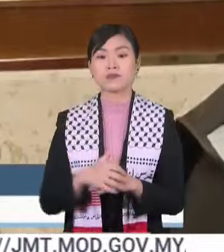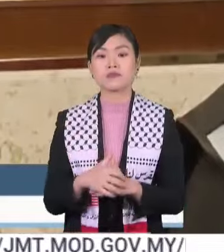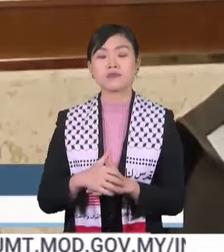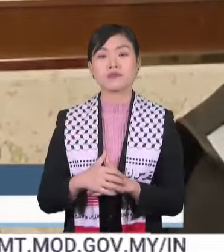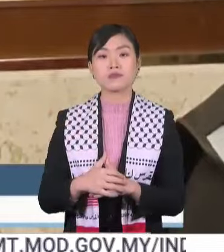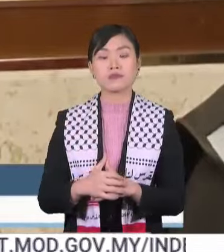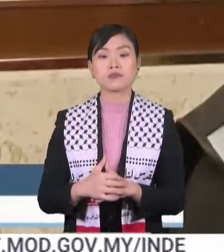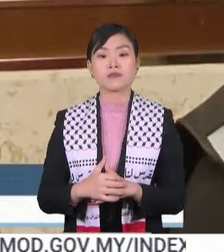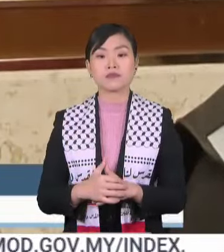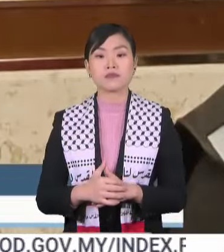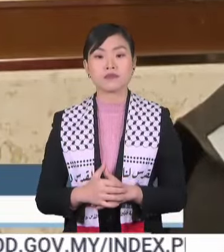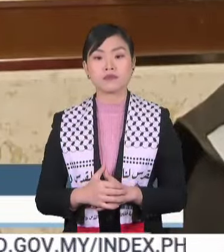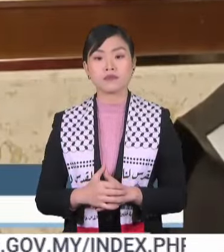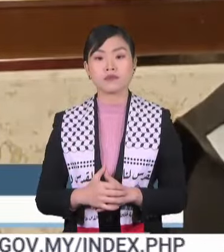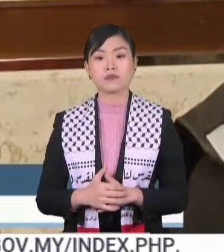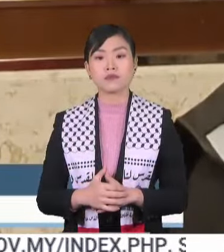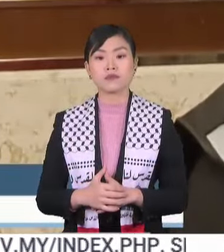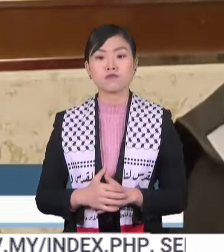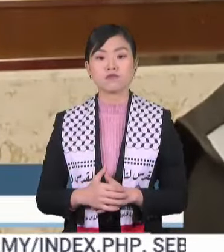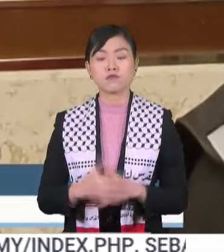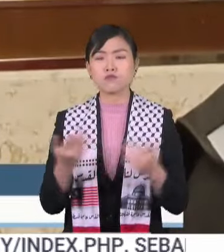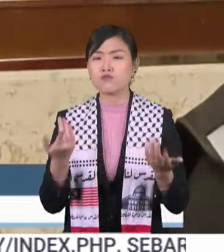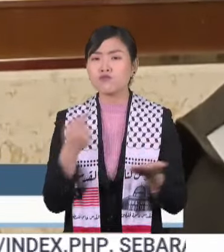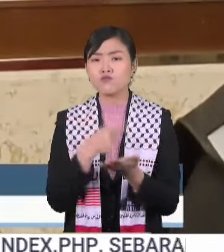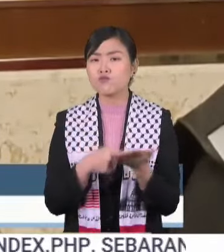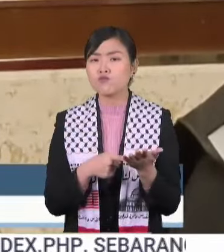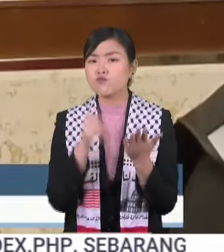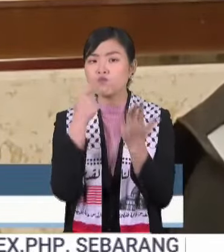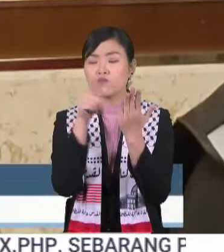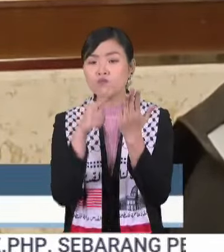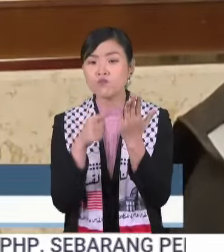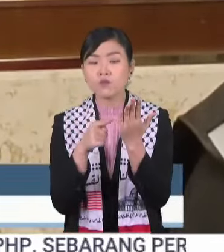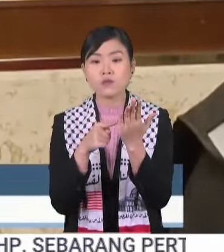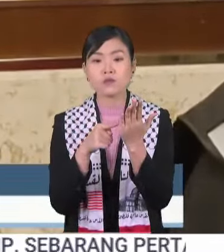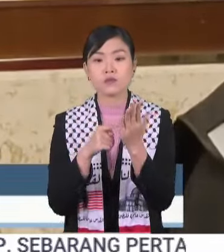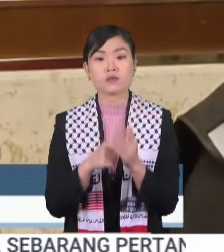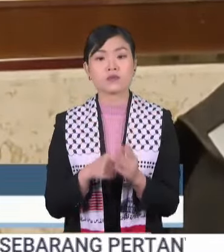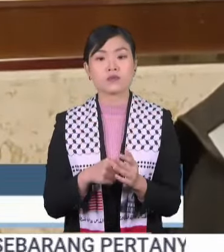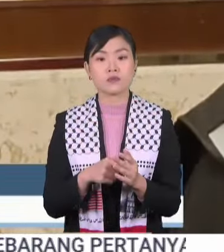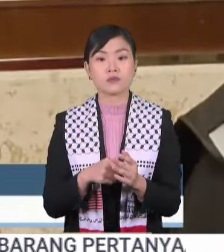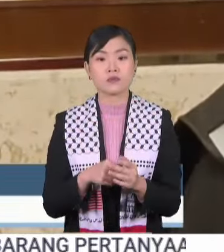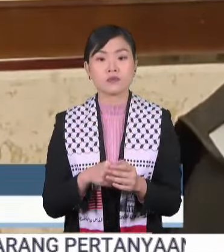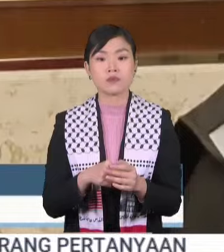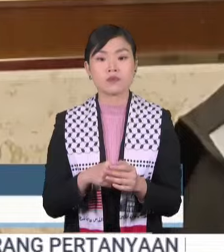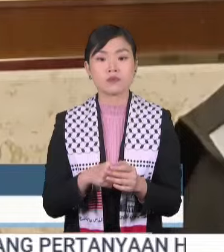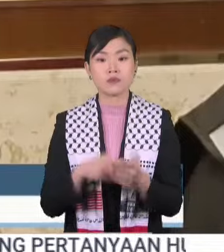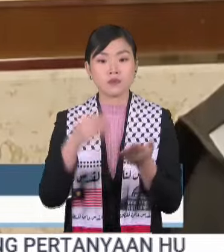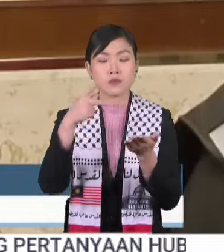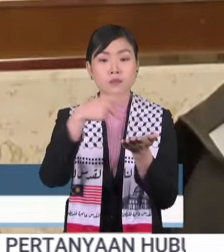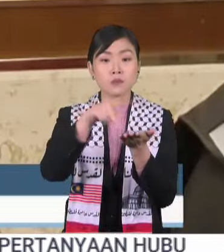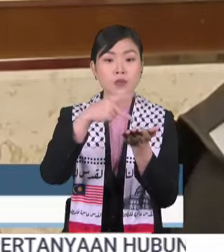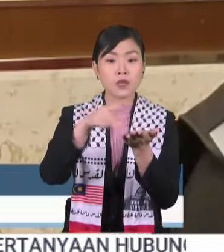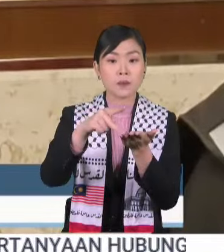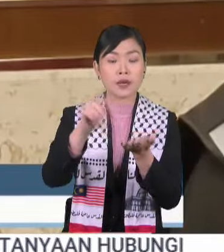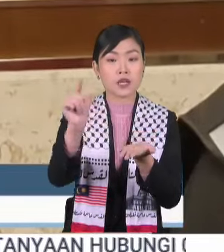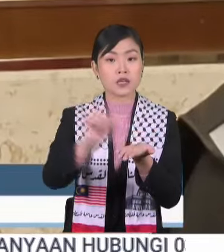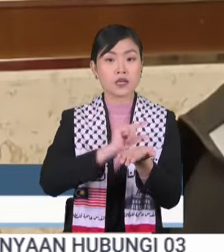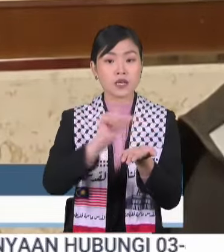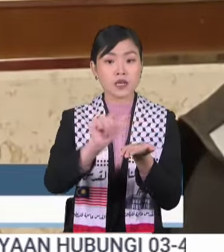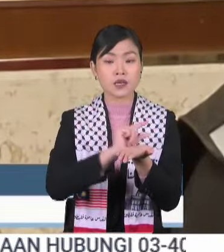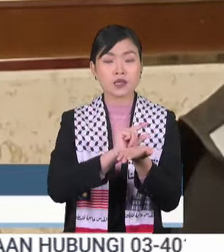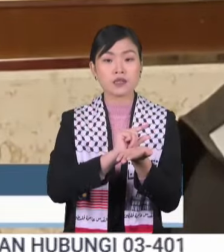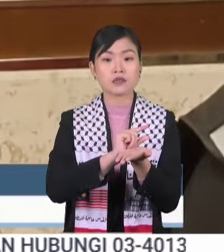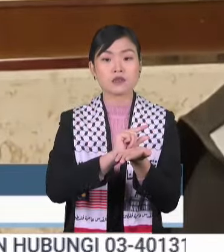penekanan perkara yang diperiksa semasa operasi adalah terhadap bayaran gaji termasuk